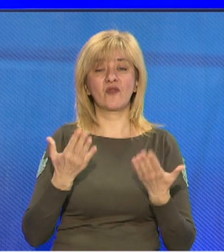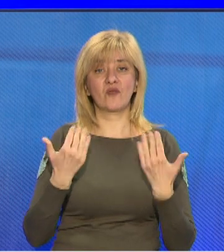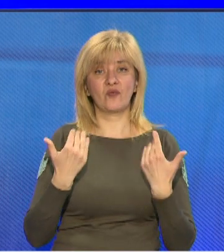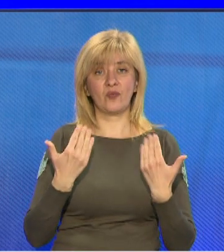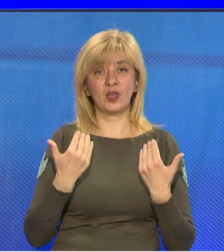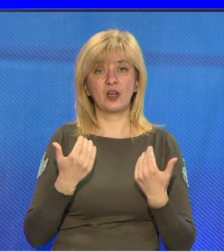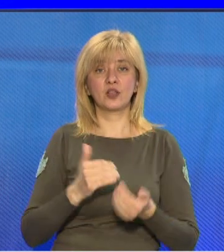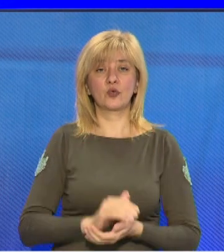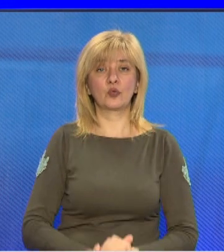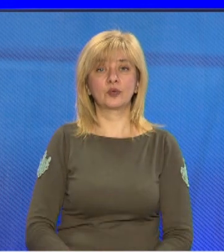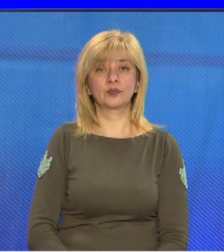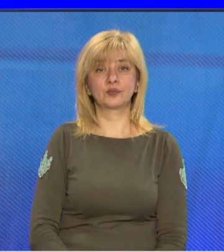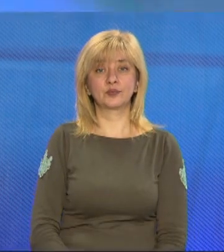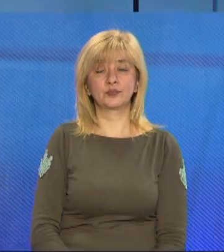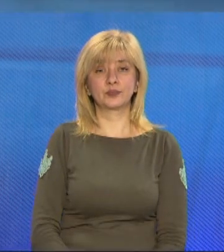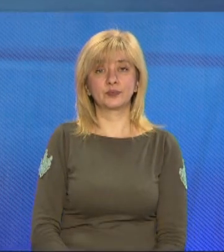рубрыцы «Каментары дня».